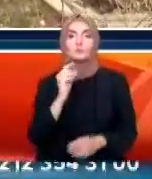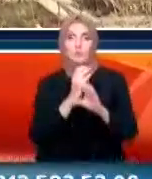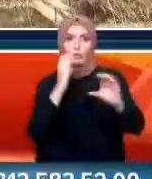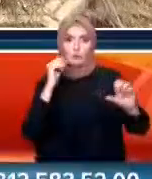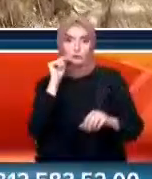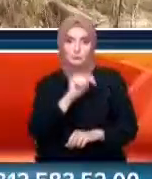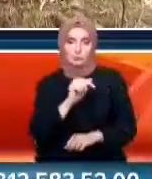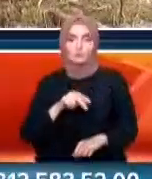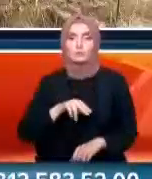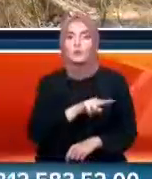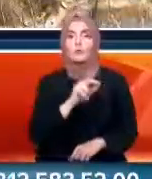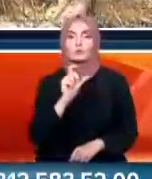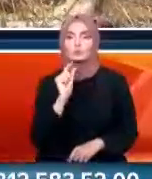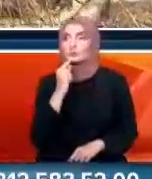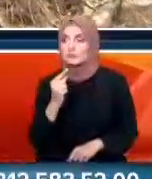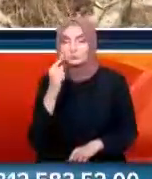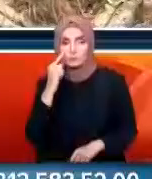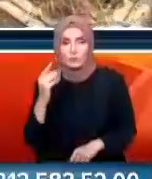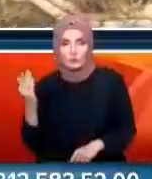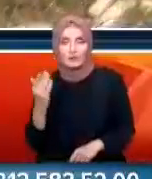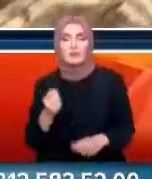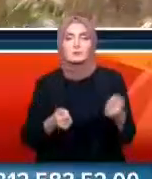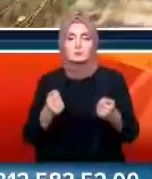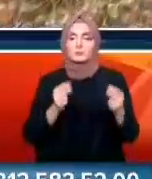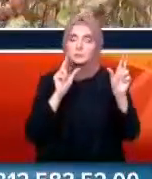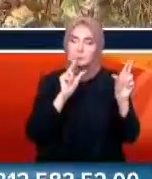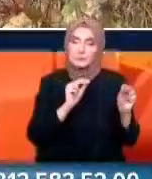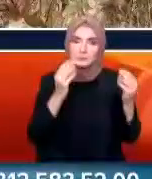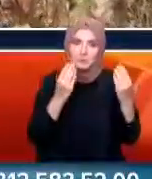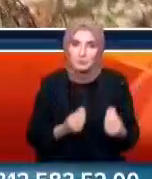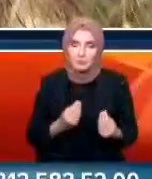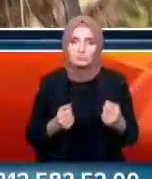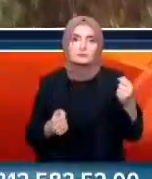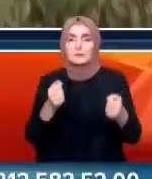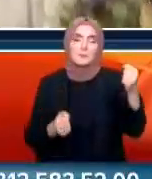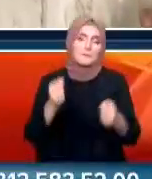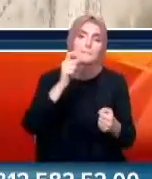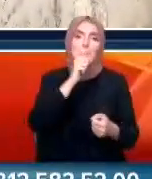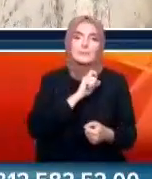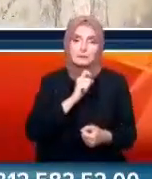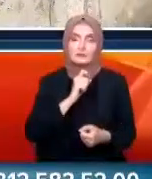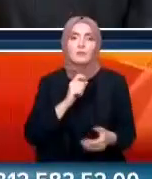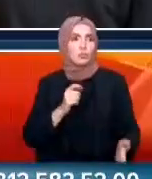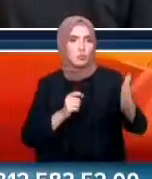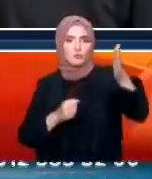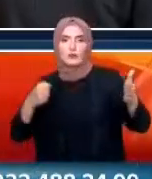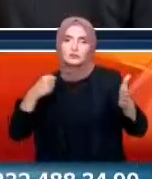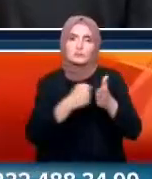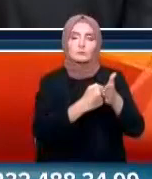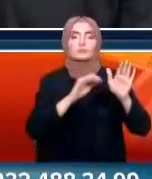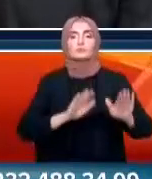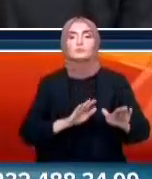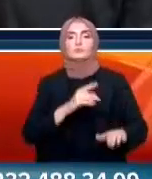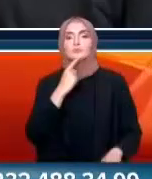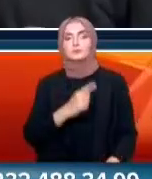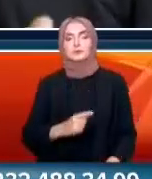şoförün uyumasıyla direksiyon hakimiyetini kaybetti. Ve ancak işte buradaki duvara çarparak durabildi. Şoförün uyuduğu zaten